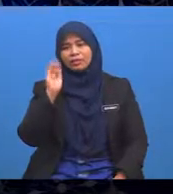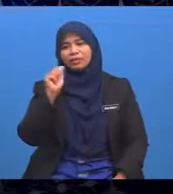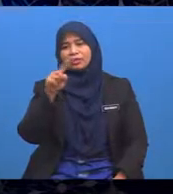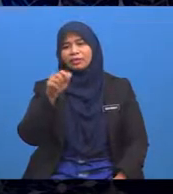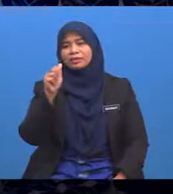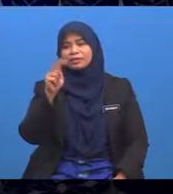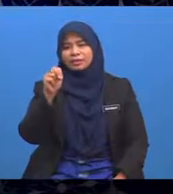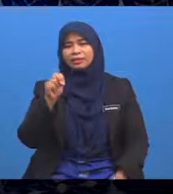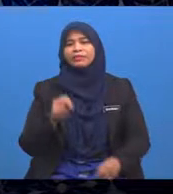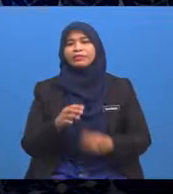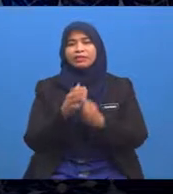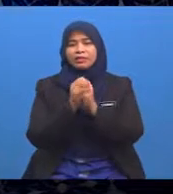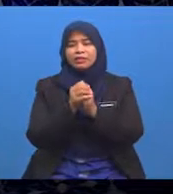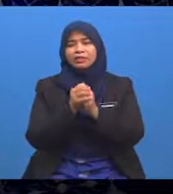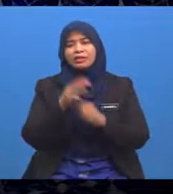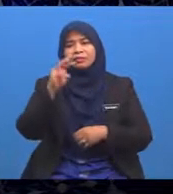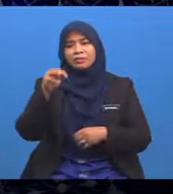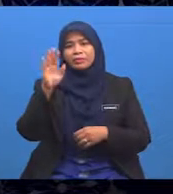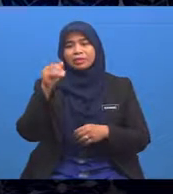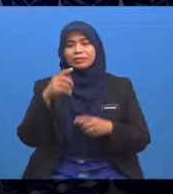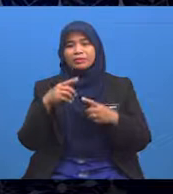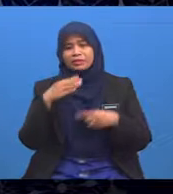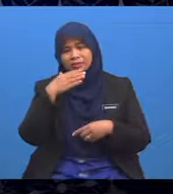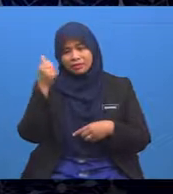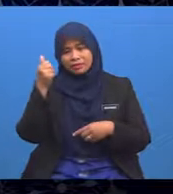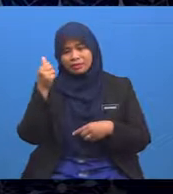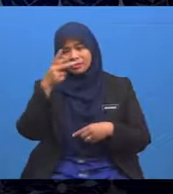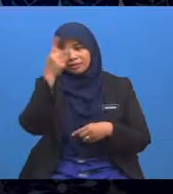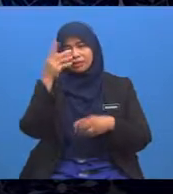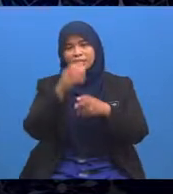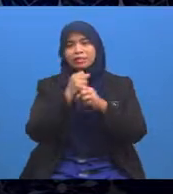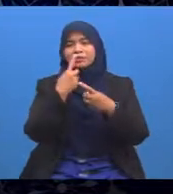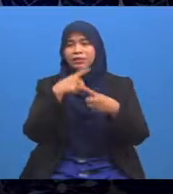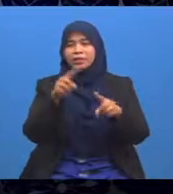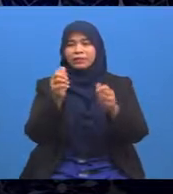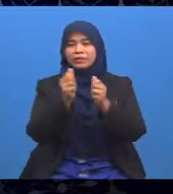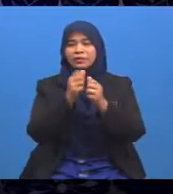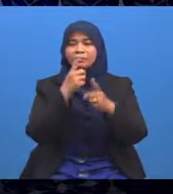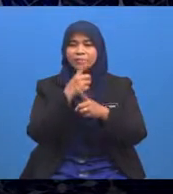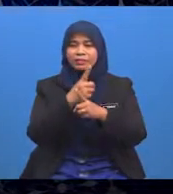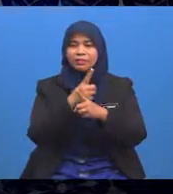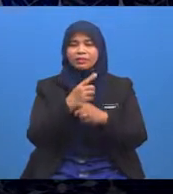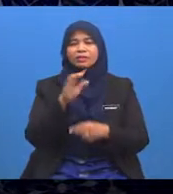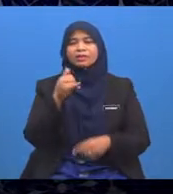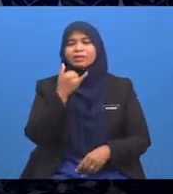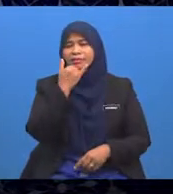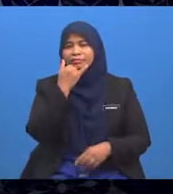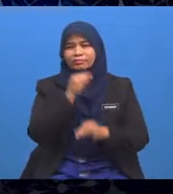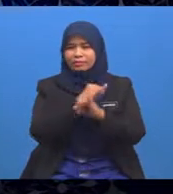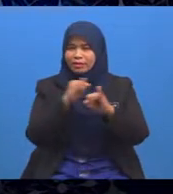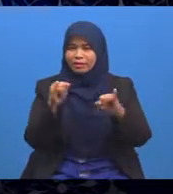Tahniah murid-murid yang cemerlang kerana dapat menjawab dengan betul. Yang salah, jangan